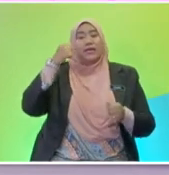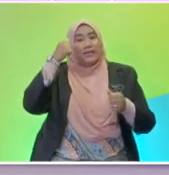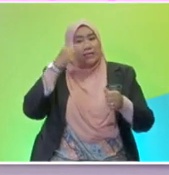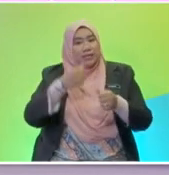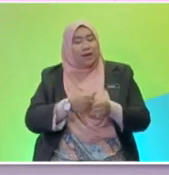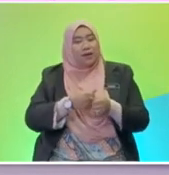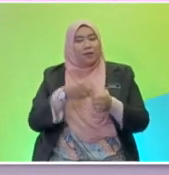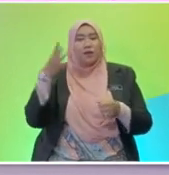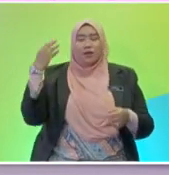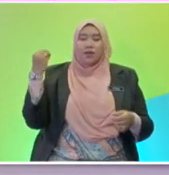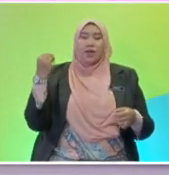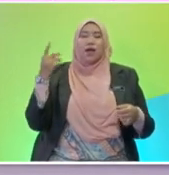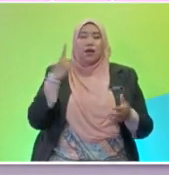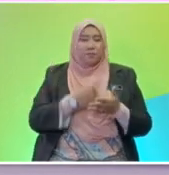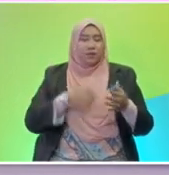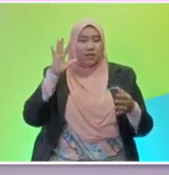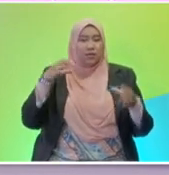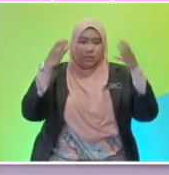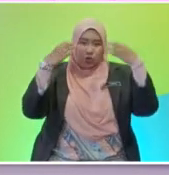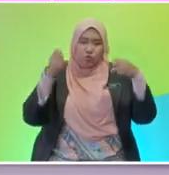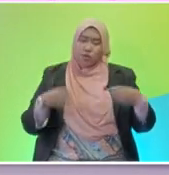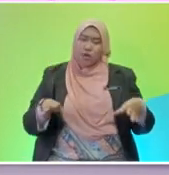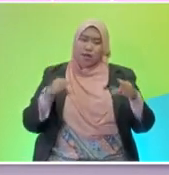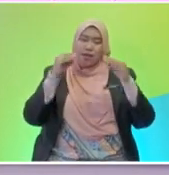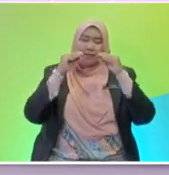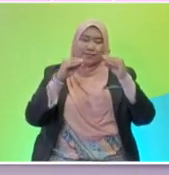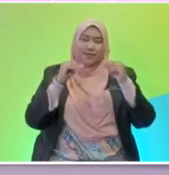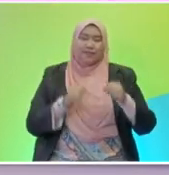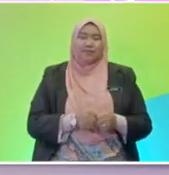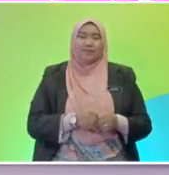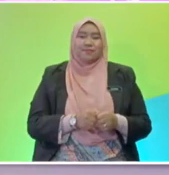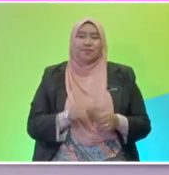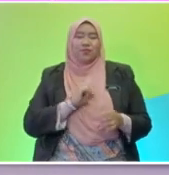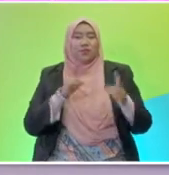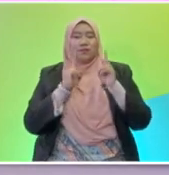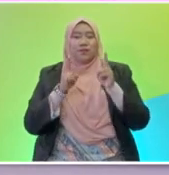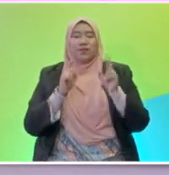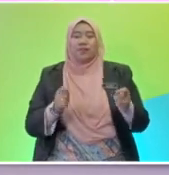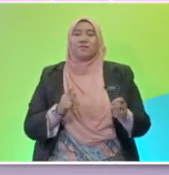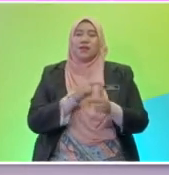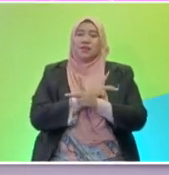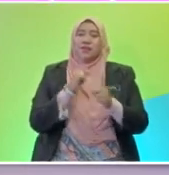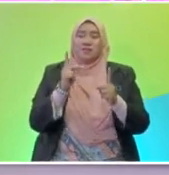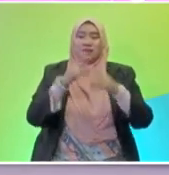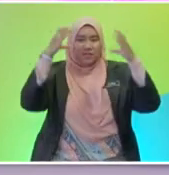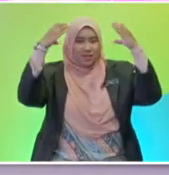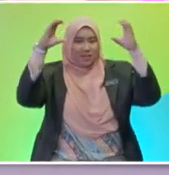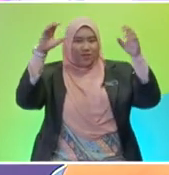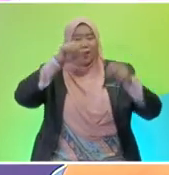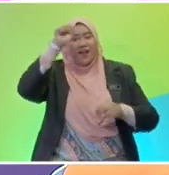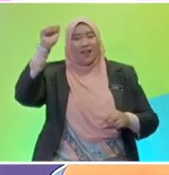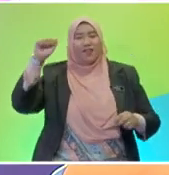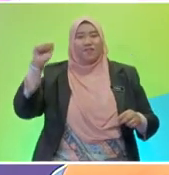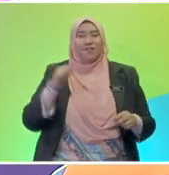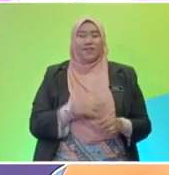Alfian aja tadi Betul tak dengan itu saya ingin mengucapkan ribuan terima kasih kepada guru menyampai kita yaitu Alfian